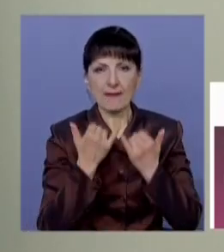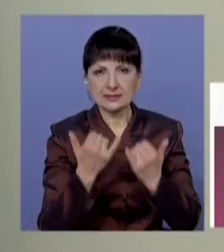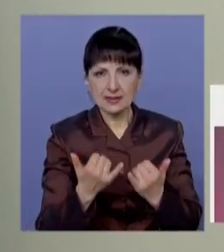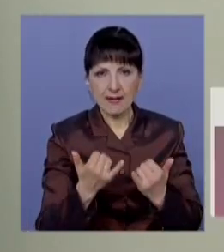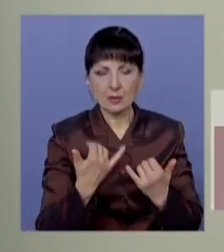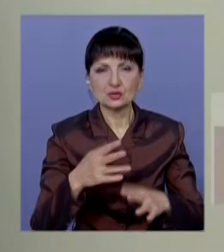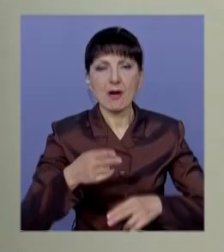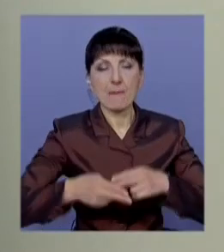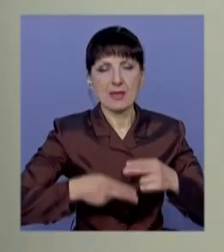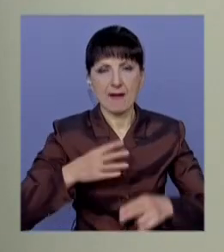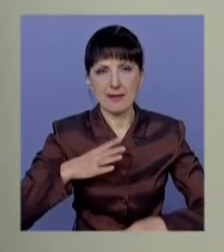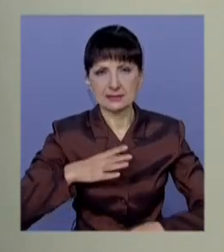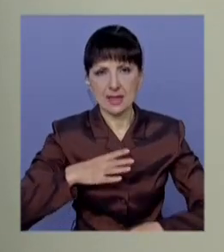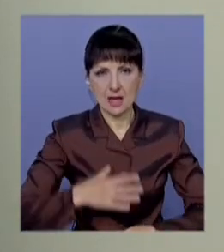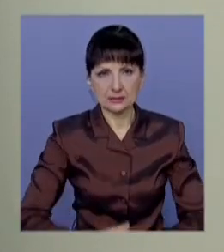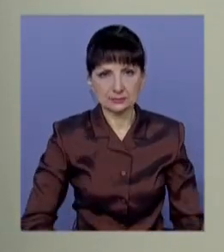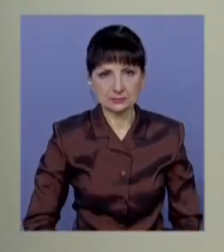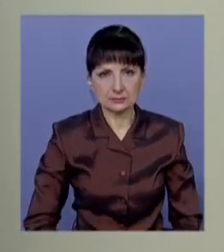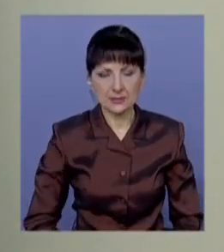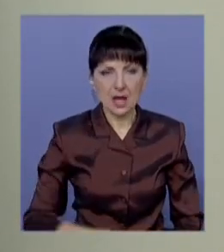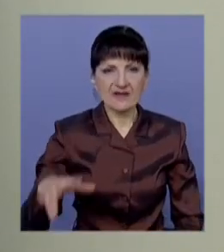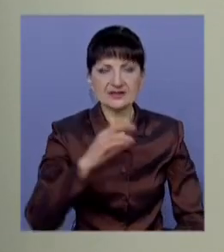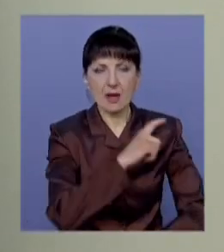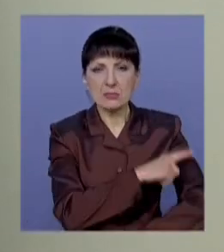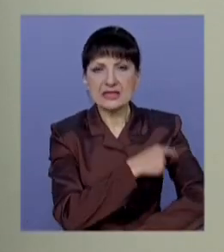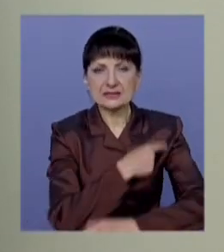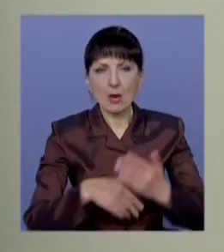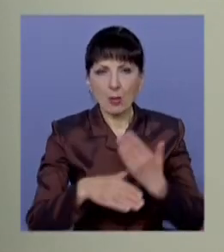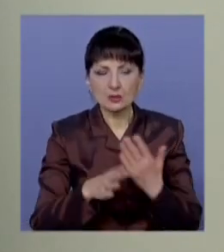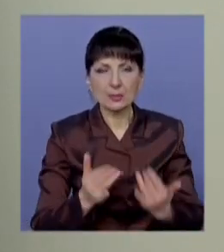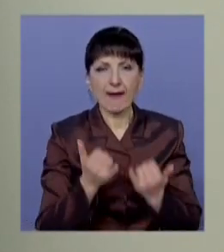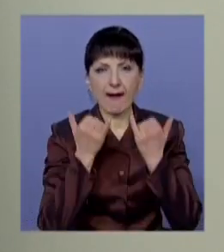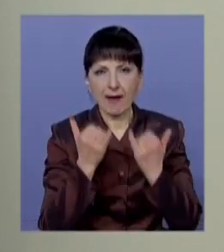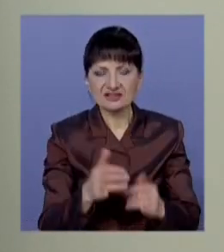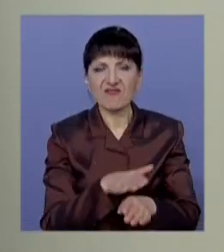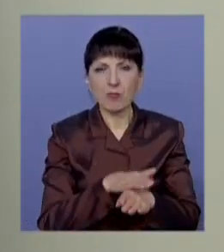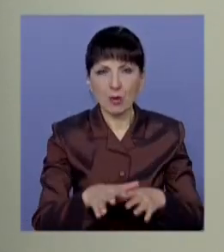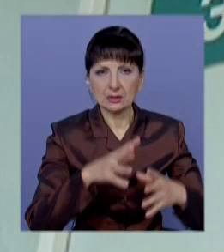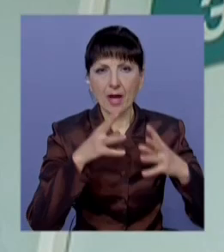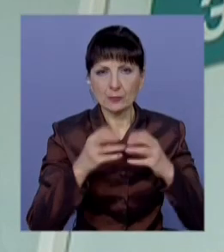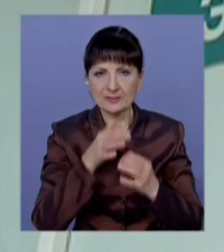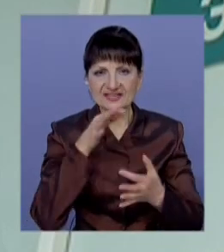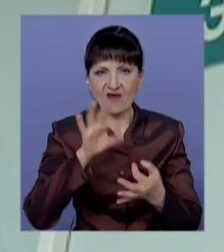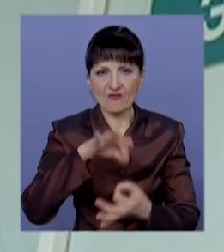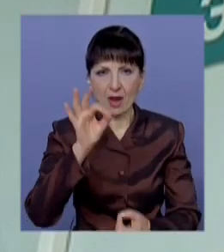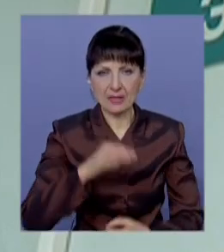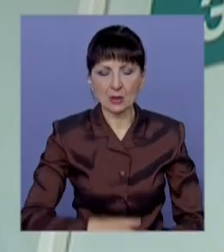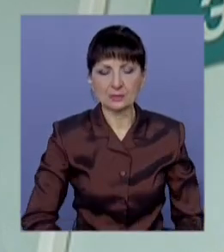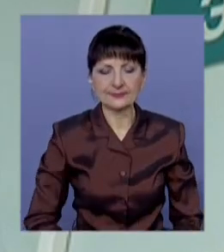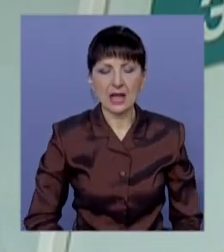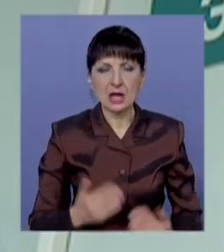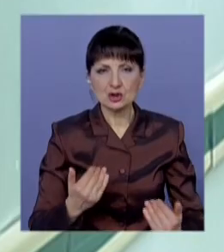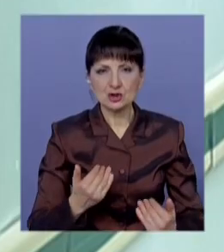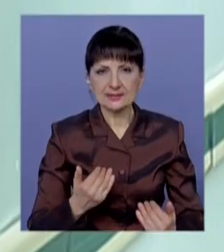провели оперативное вмешательство. Вся медицинская помощь ему была оказана в полном объеме и своевременно.